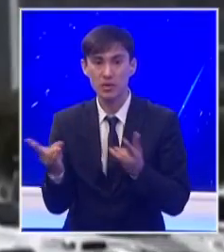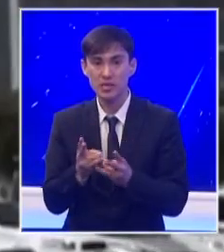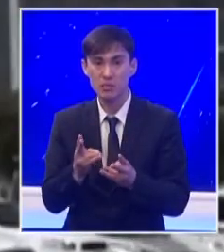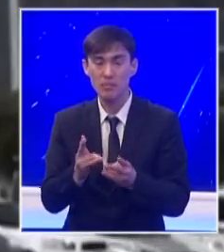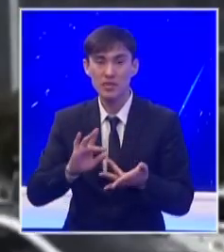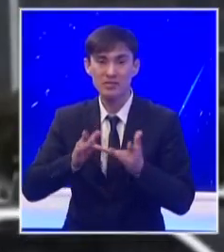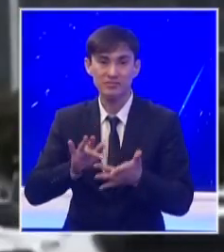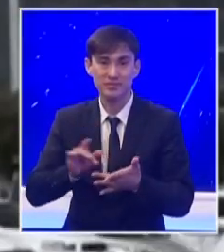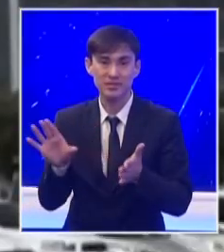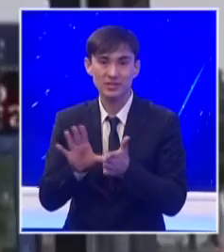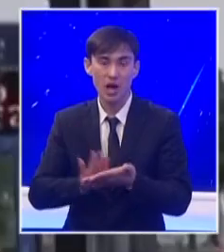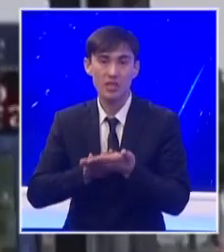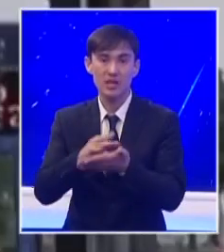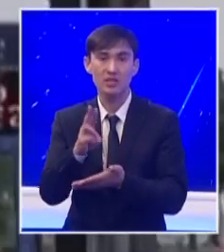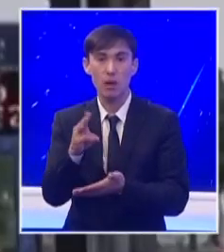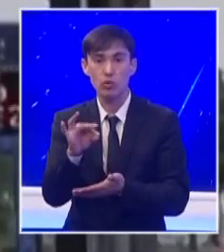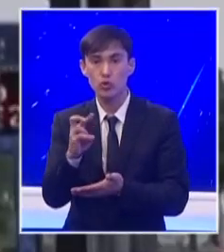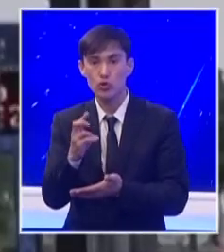подать на сайте